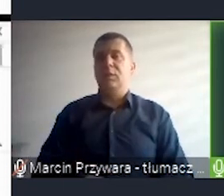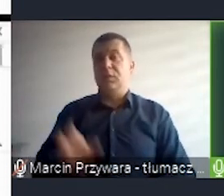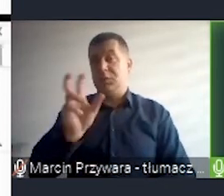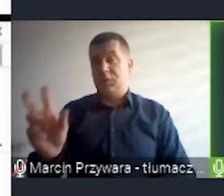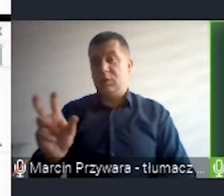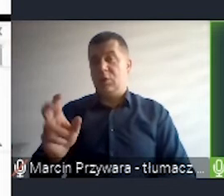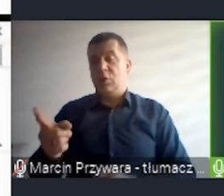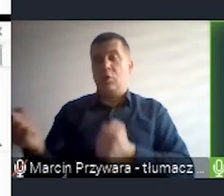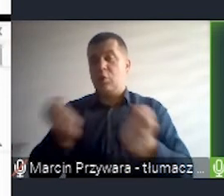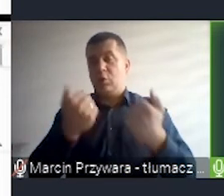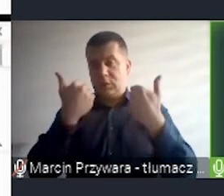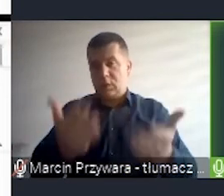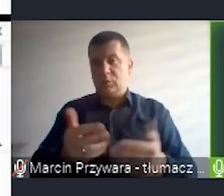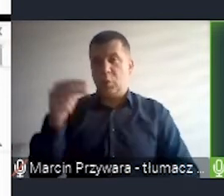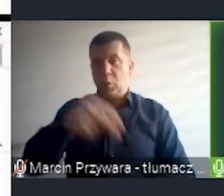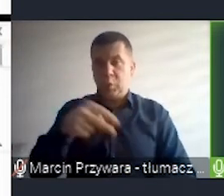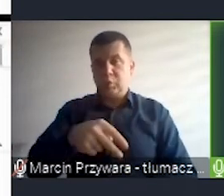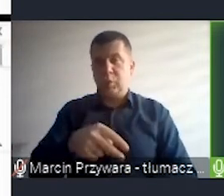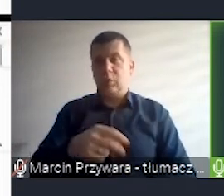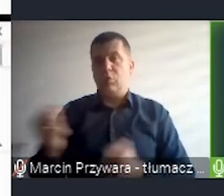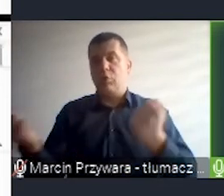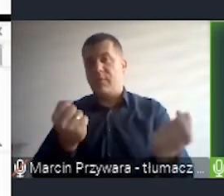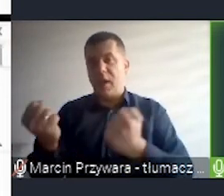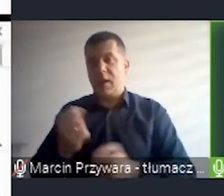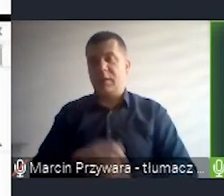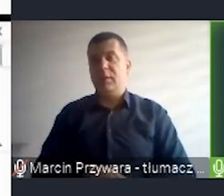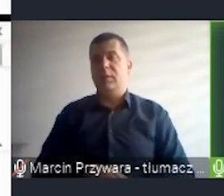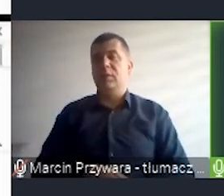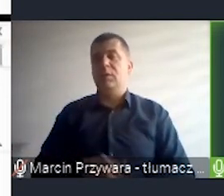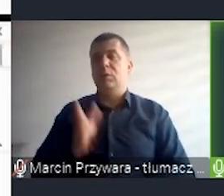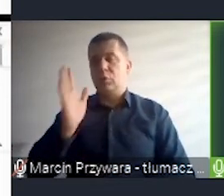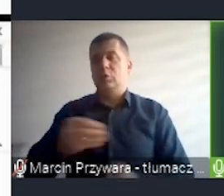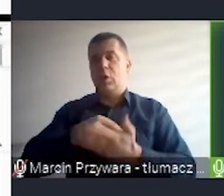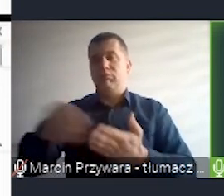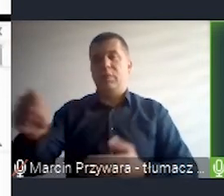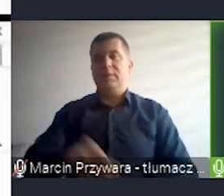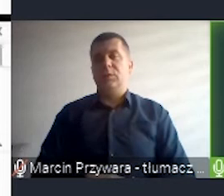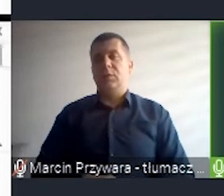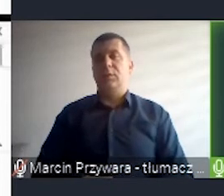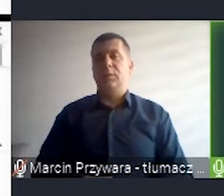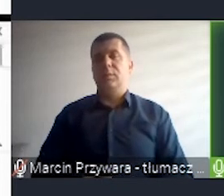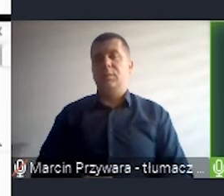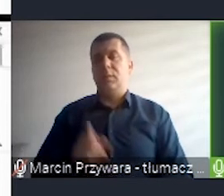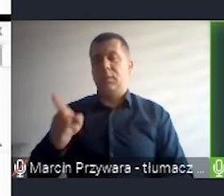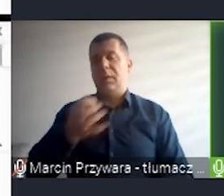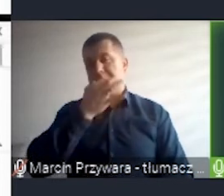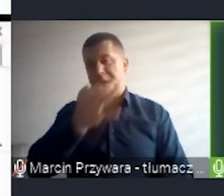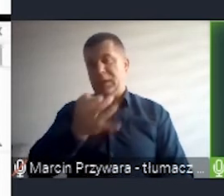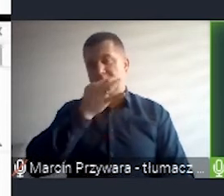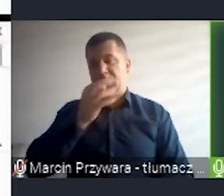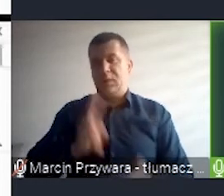Czy dostarczono usługi, towary, które zostały opłacone? Takie pytania się